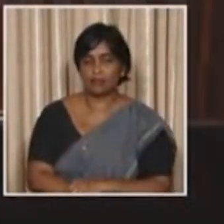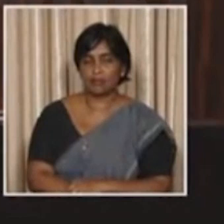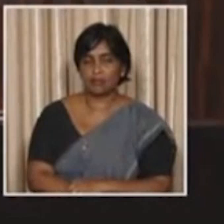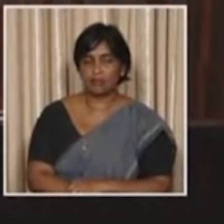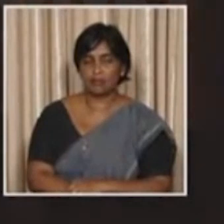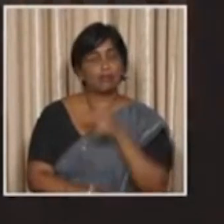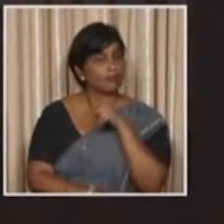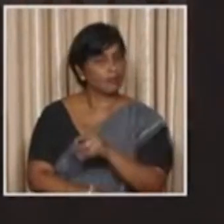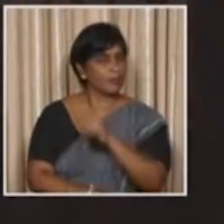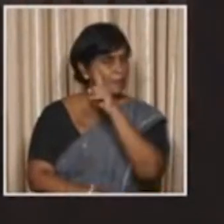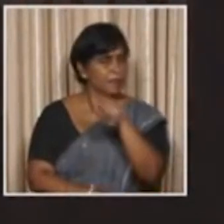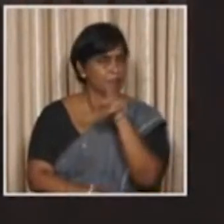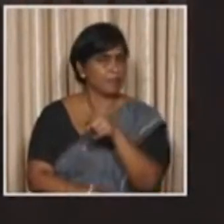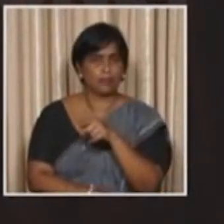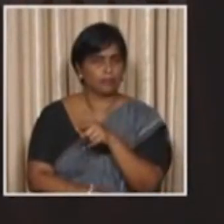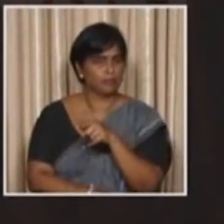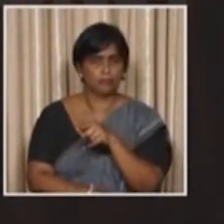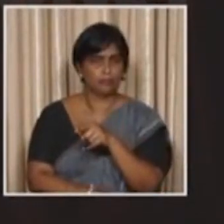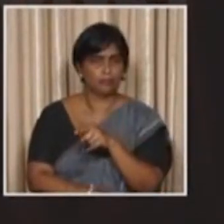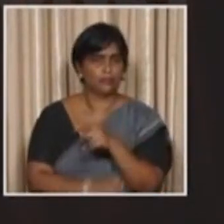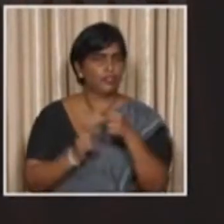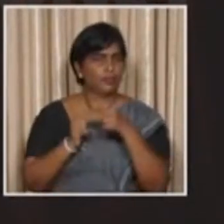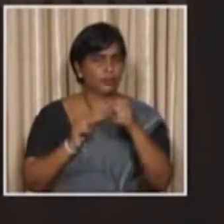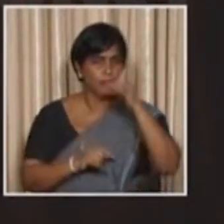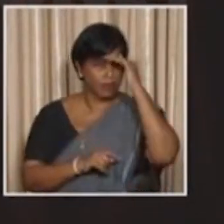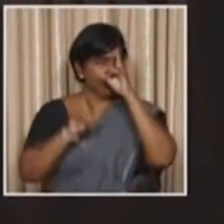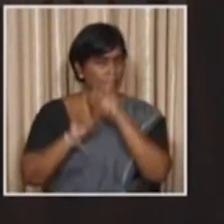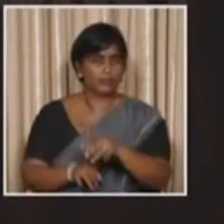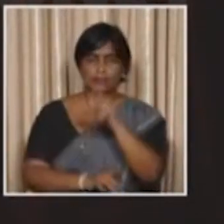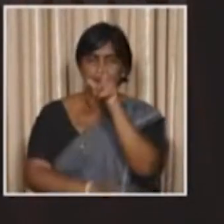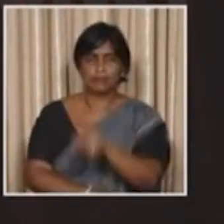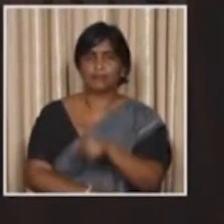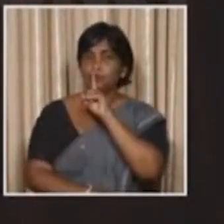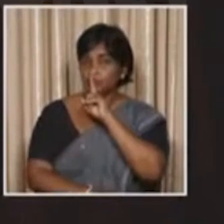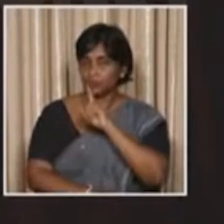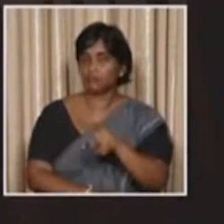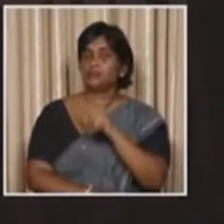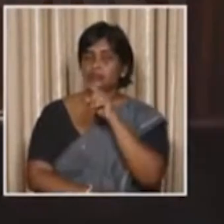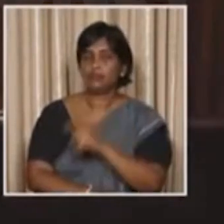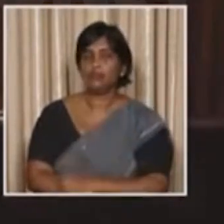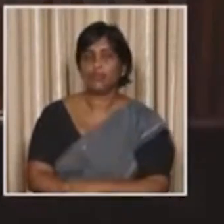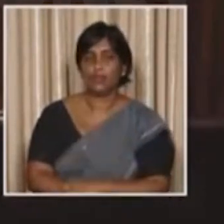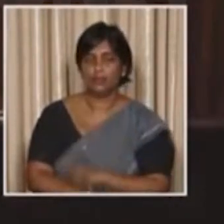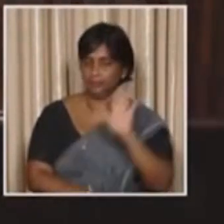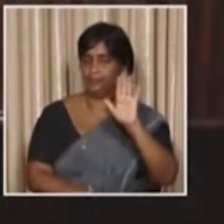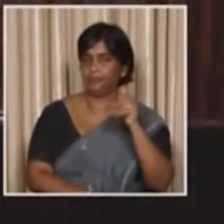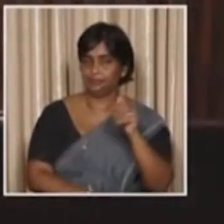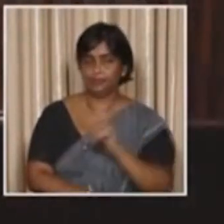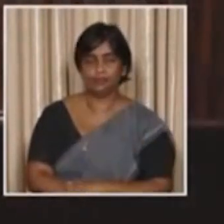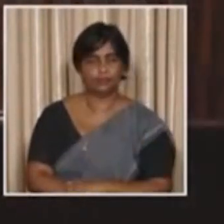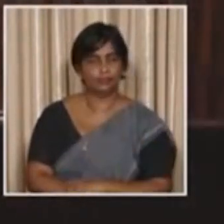බණ්ඩාරමන්තුමා. මේවා වැරදි. සභානායකතුමා මේ කාර්යය. විපක්ෂ නායකතුමා වගේ කෙනෙක් මේවා කියන එක හරි භූමි ස්තුති.